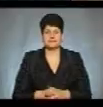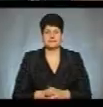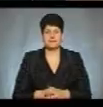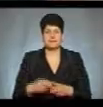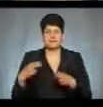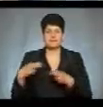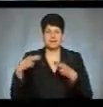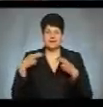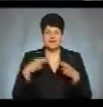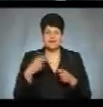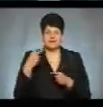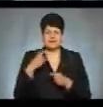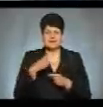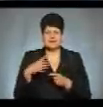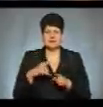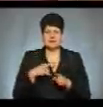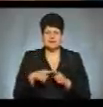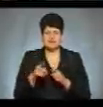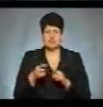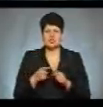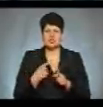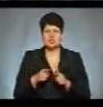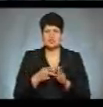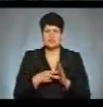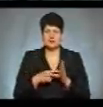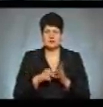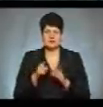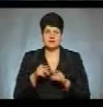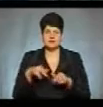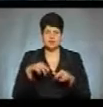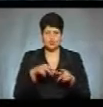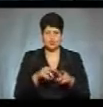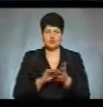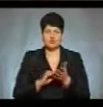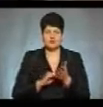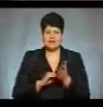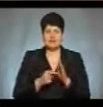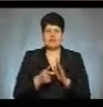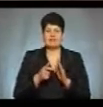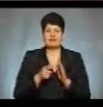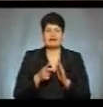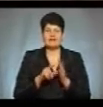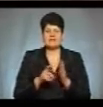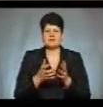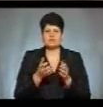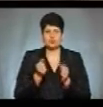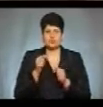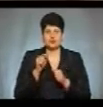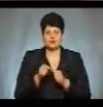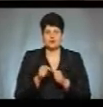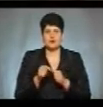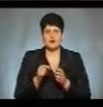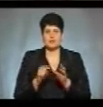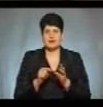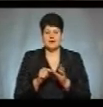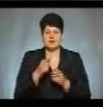Приїздить до клініки на 20 хвилин раніше, ніж планували. За ним рушають журналісти. У клініці медики беруть у кандидата аналіз крові.